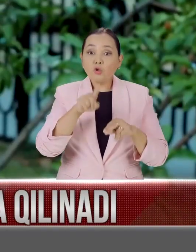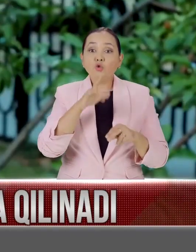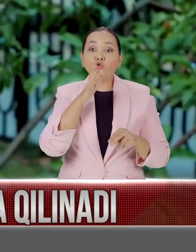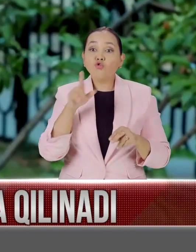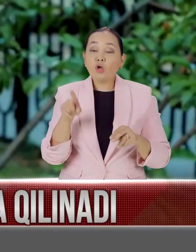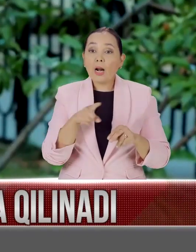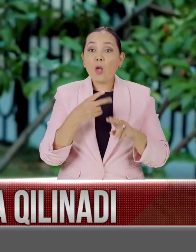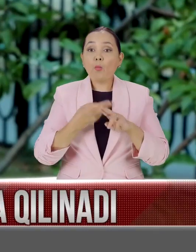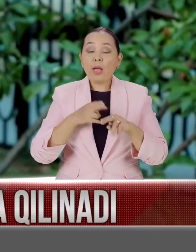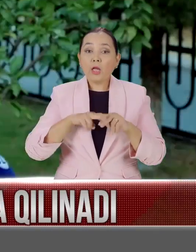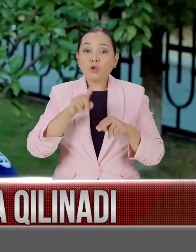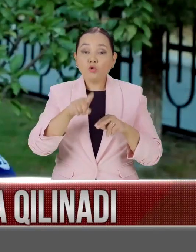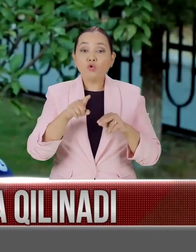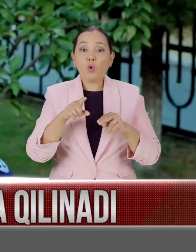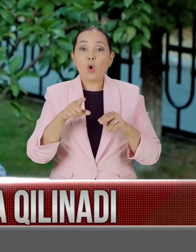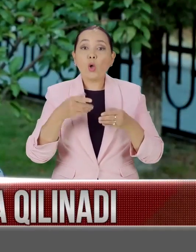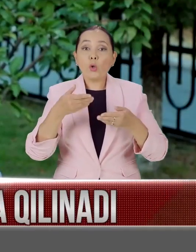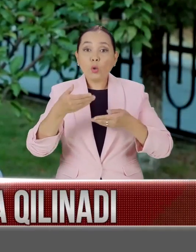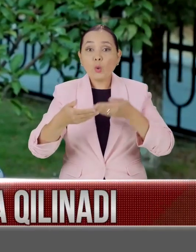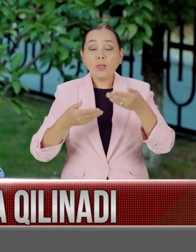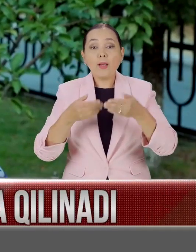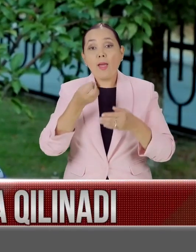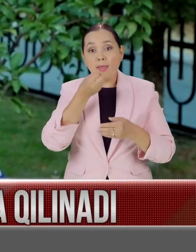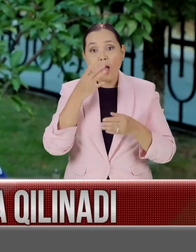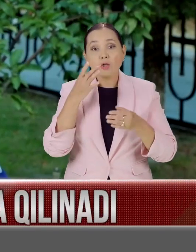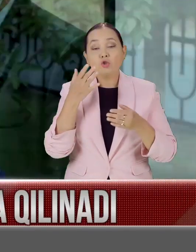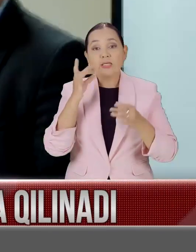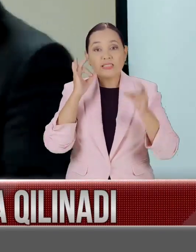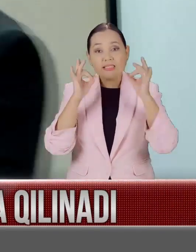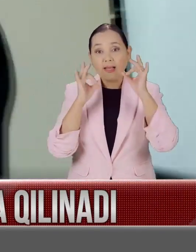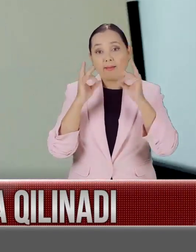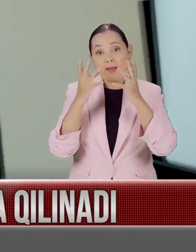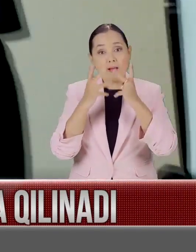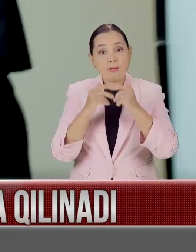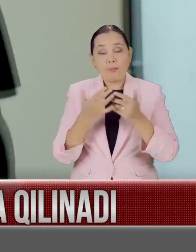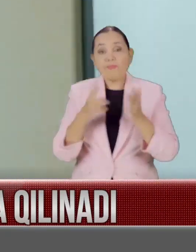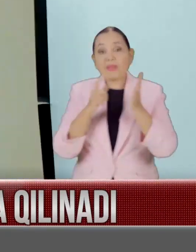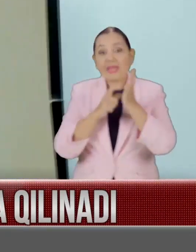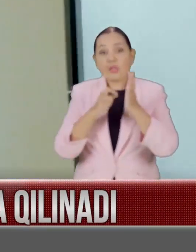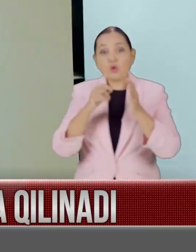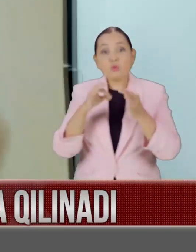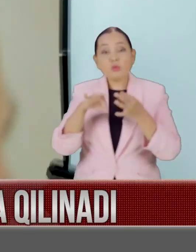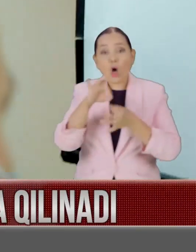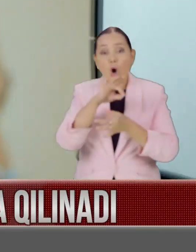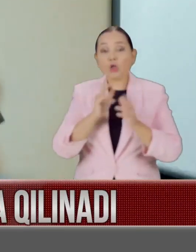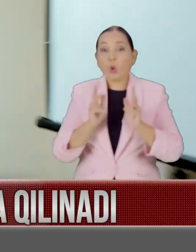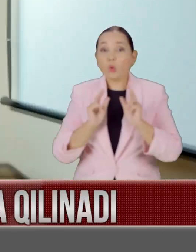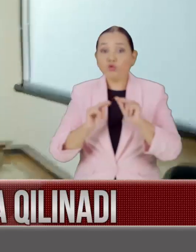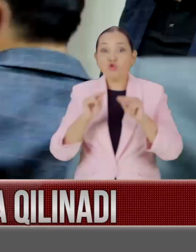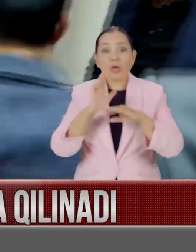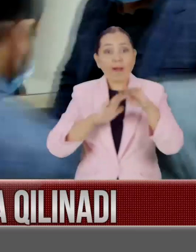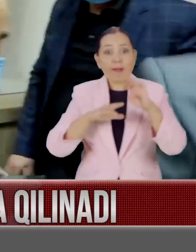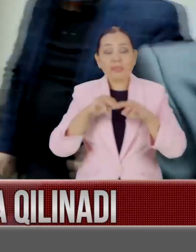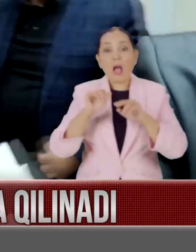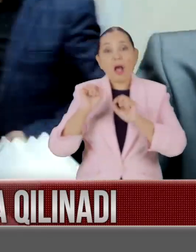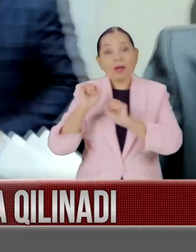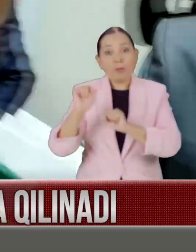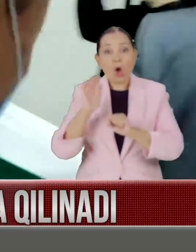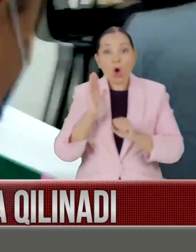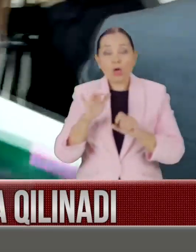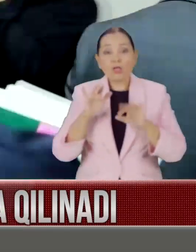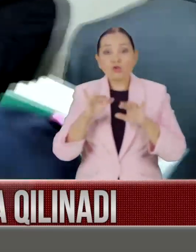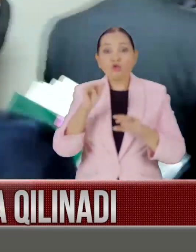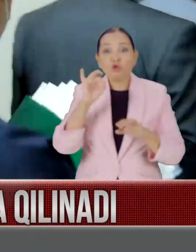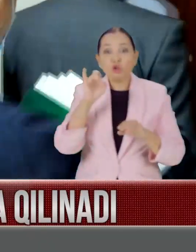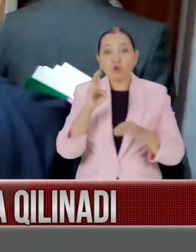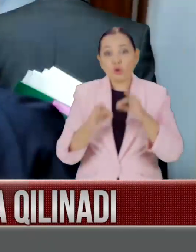shu jarayon shunaqa yo'ldan ketayotganlar uchun juda ham yaxshi signal. Xalq ta'limi tizimidagi 700 mingdan ortiq o'qituvchi kadrlarning manfaatlarini himoya